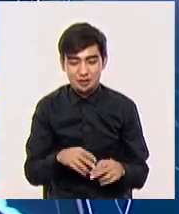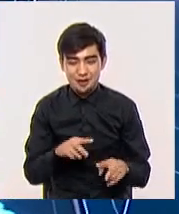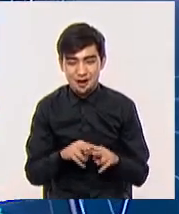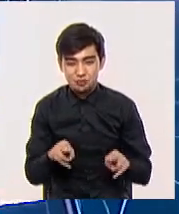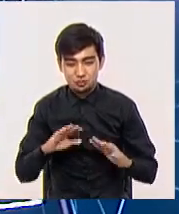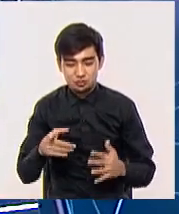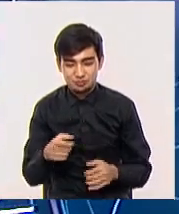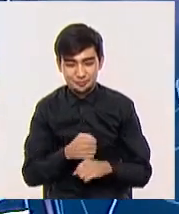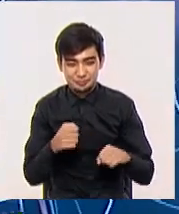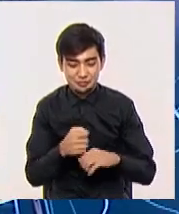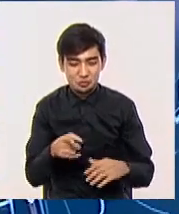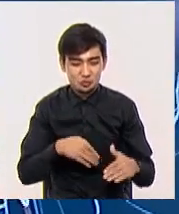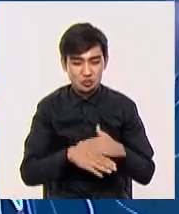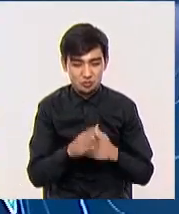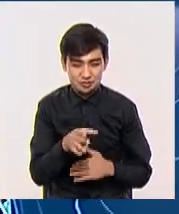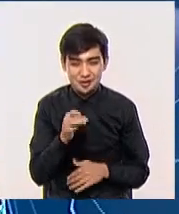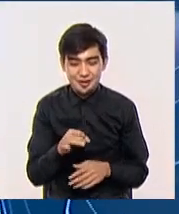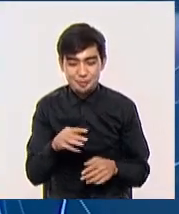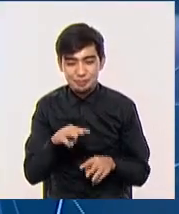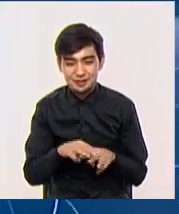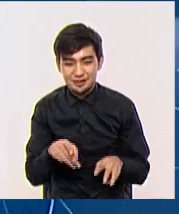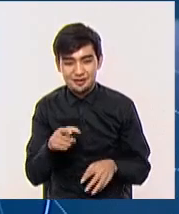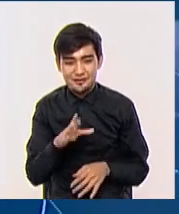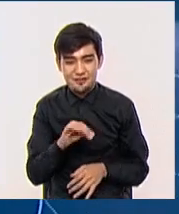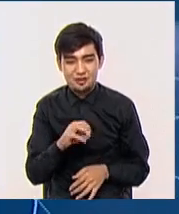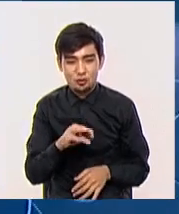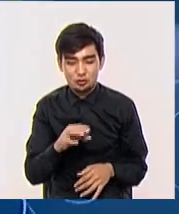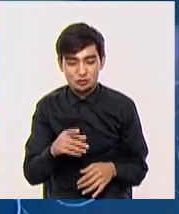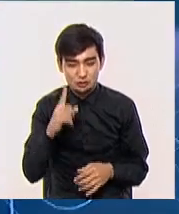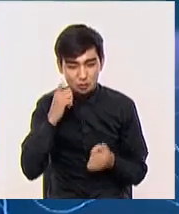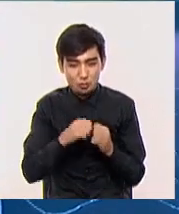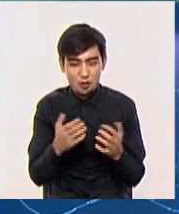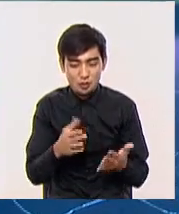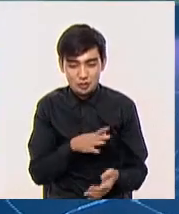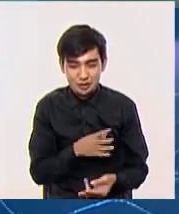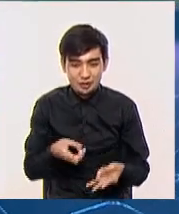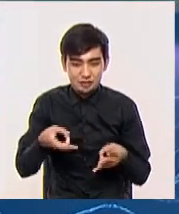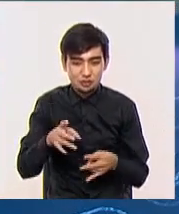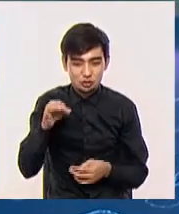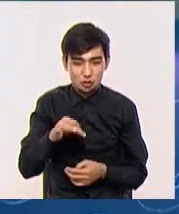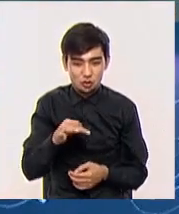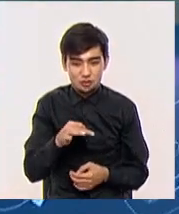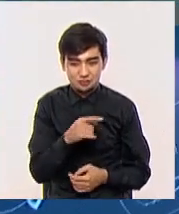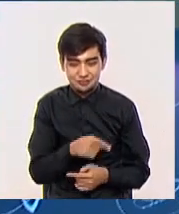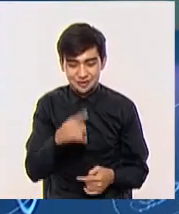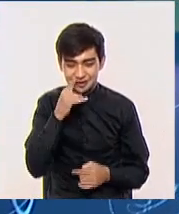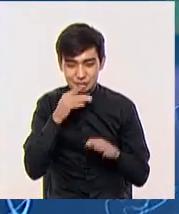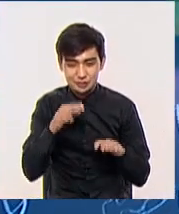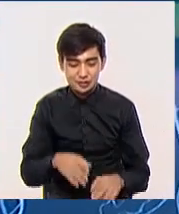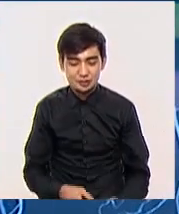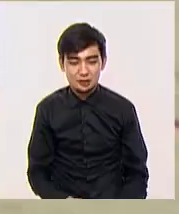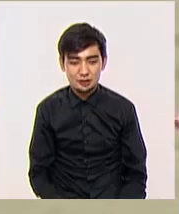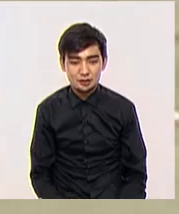таким образом. Чем же запомнились министры этого ведомства и какой след они оставили в истории современного Казахстана?